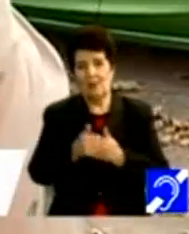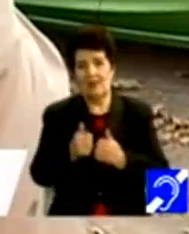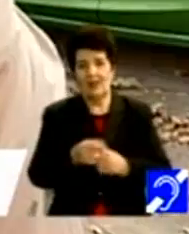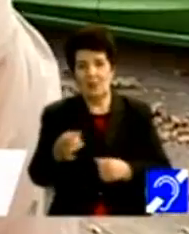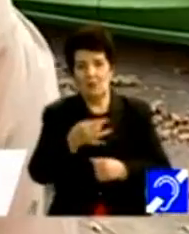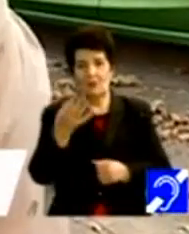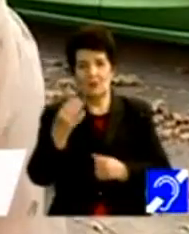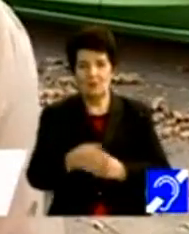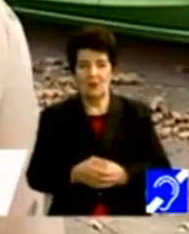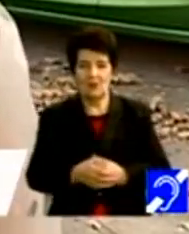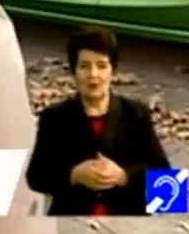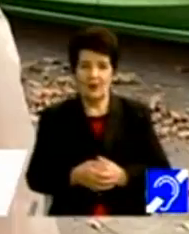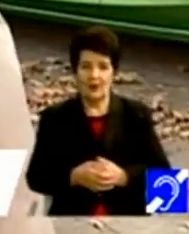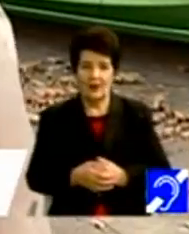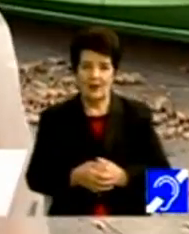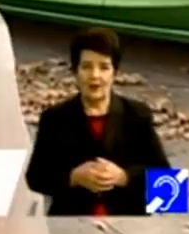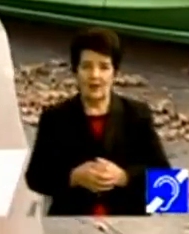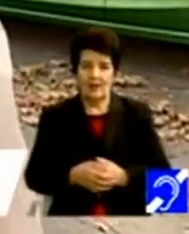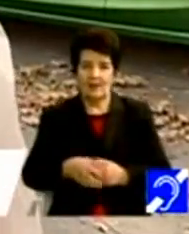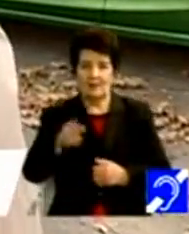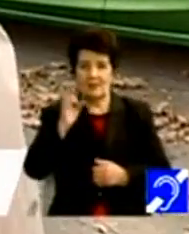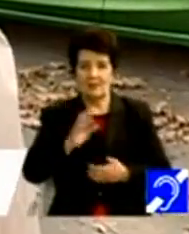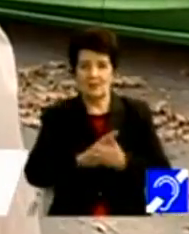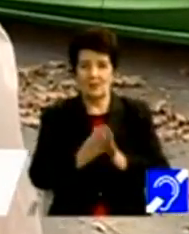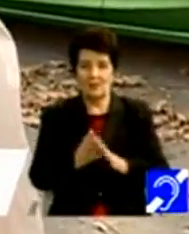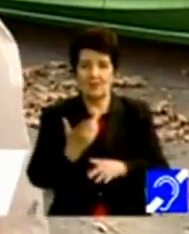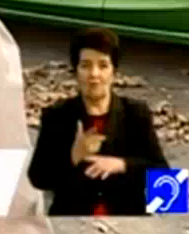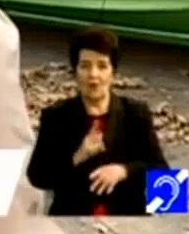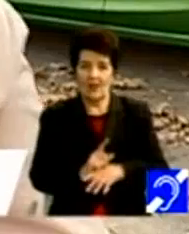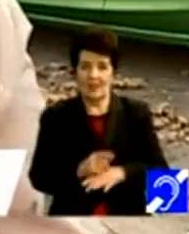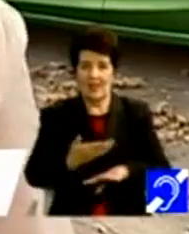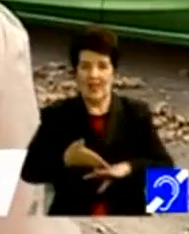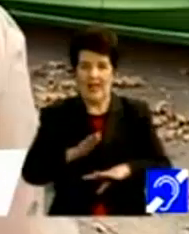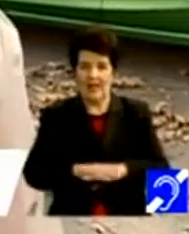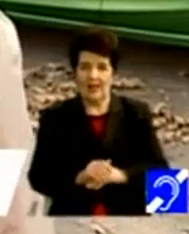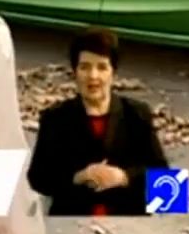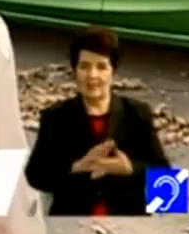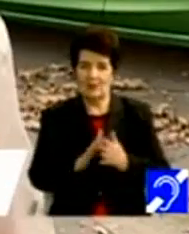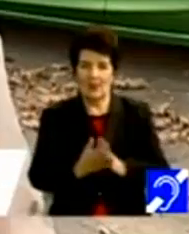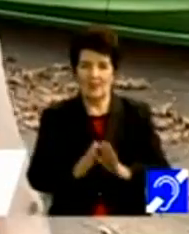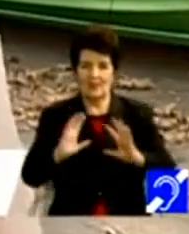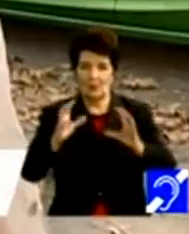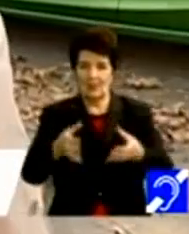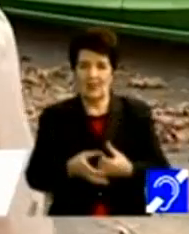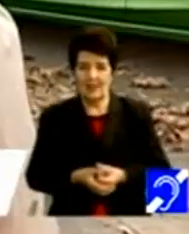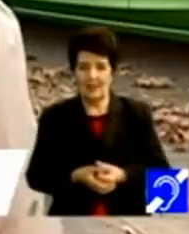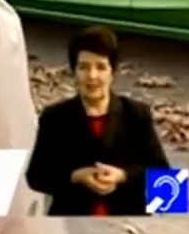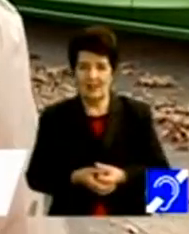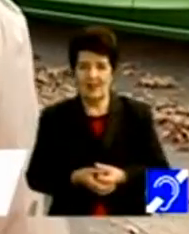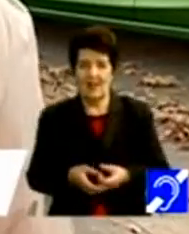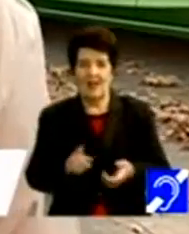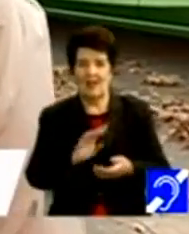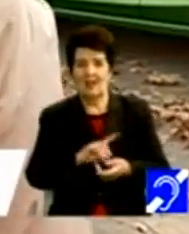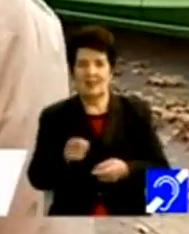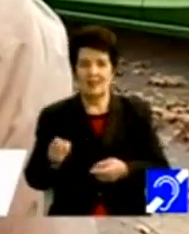Oricare președinte n-ar fi ales, țara este într-o situație foarte grea și, în general, situația mondială este criză